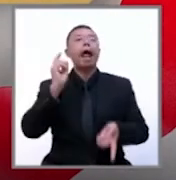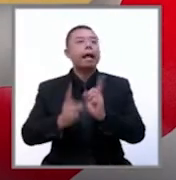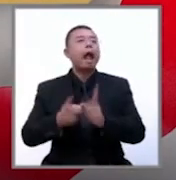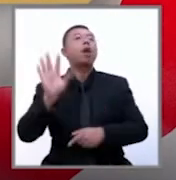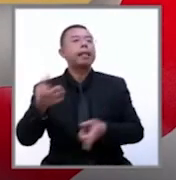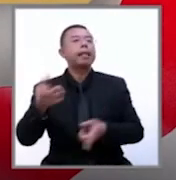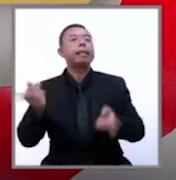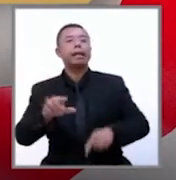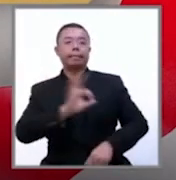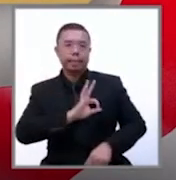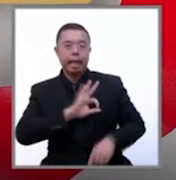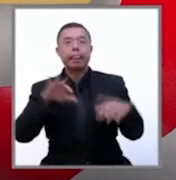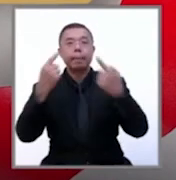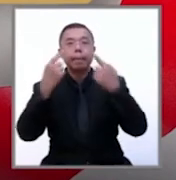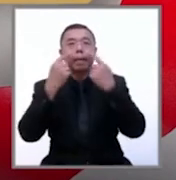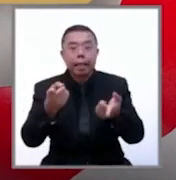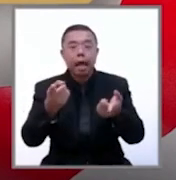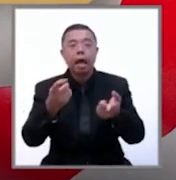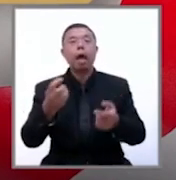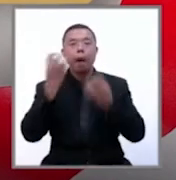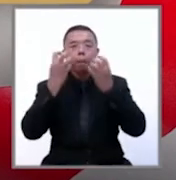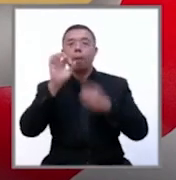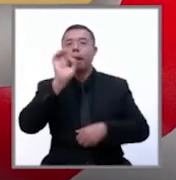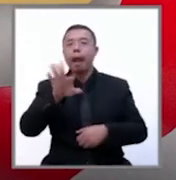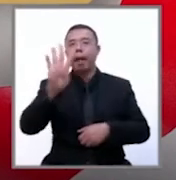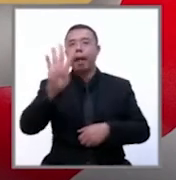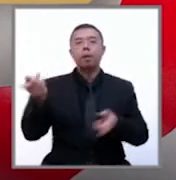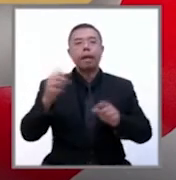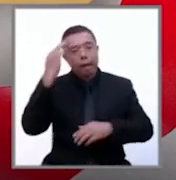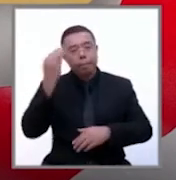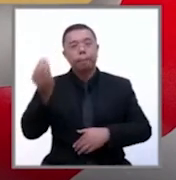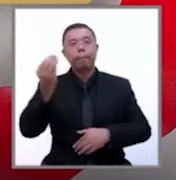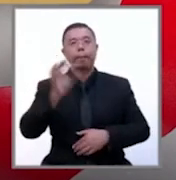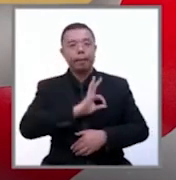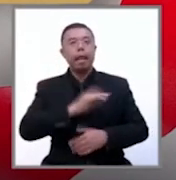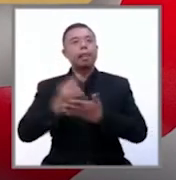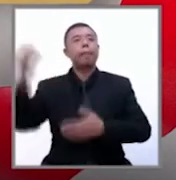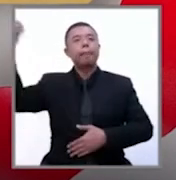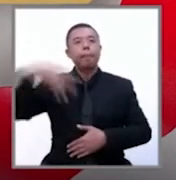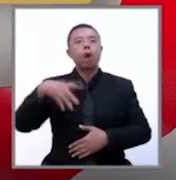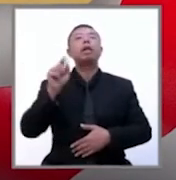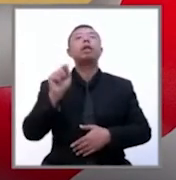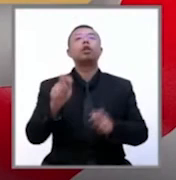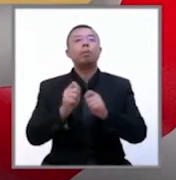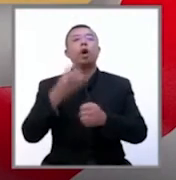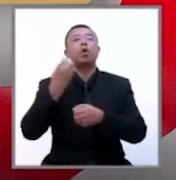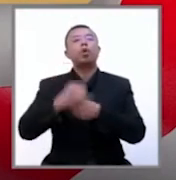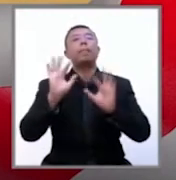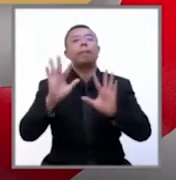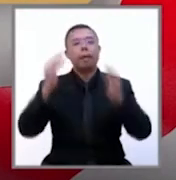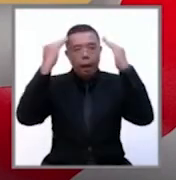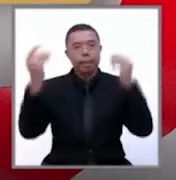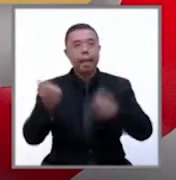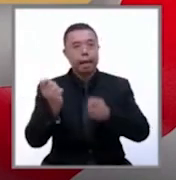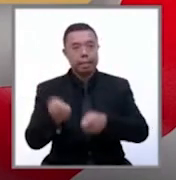terpilih presiden ternyata kata Pak prabo nih 4 tahun memimpin Pak Jokowi masih mengimpor dan itu merugikan banyak